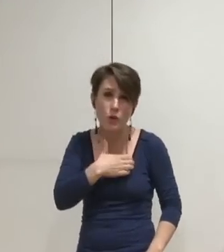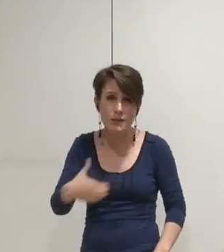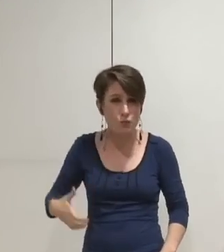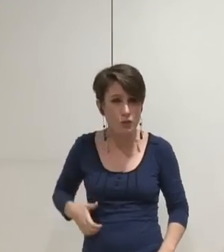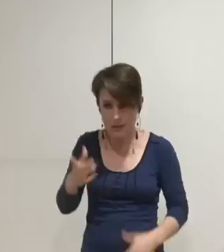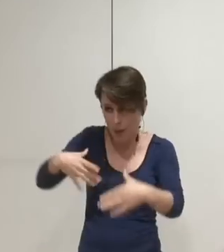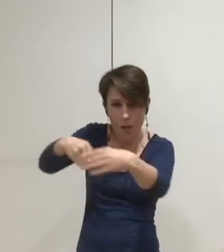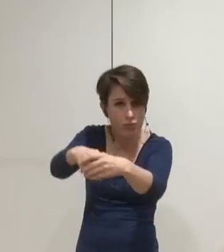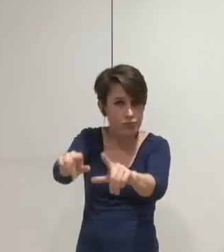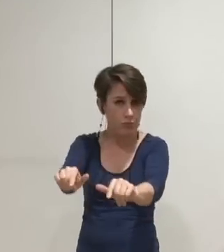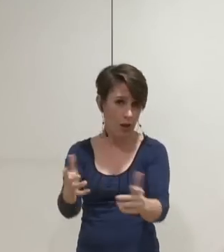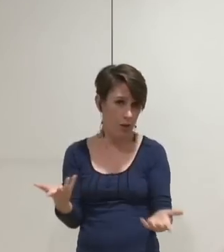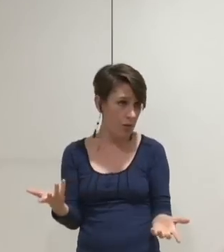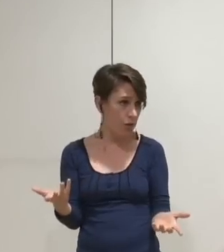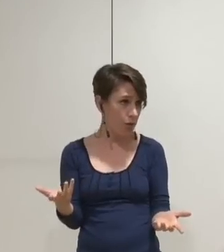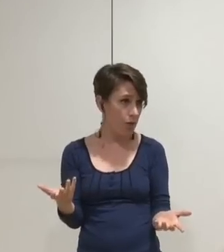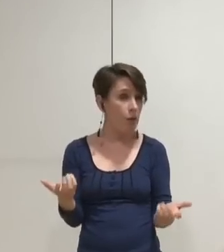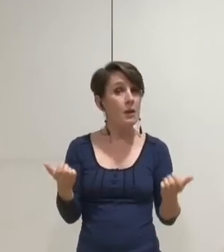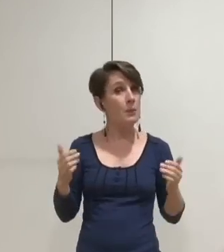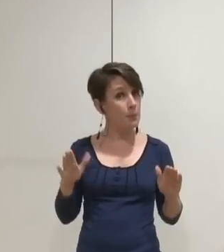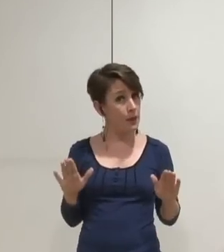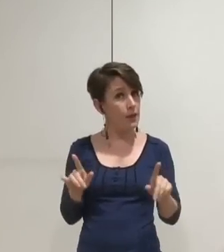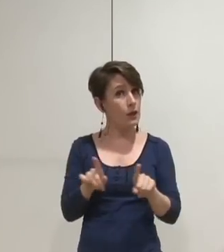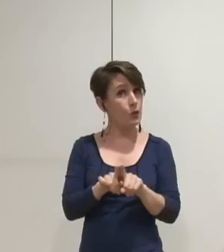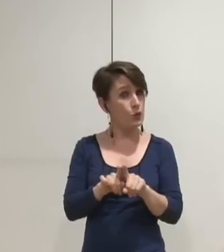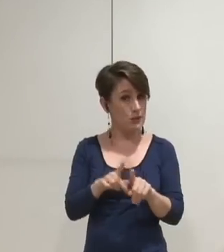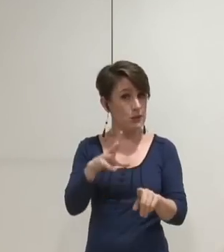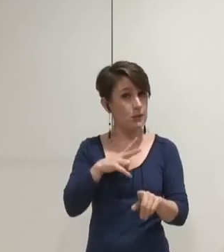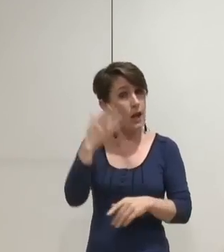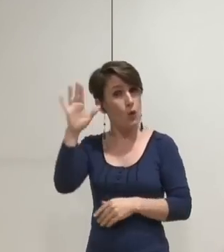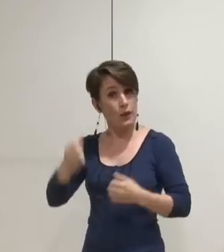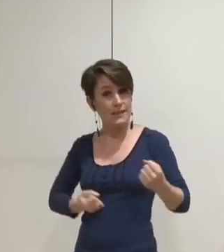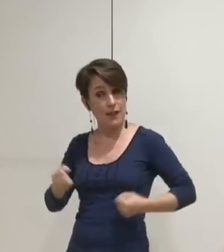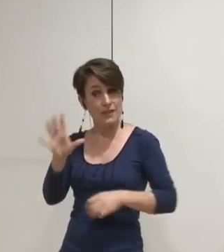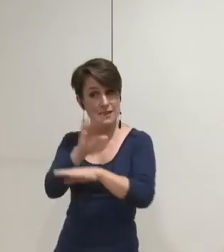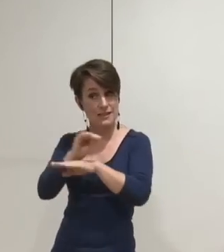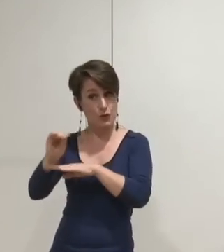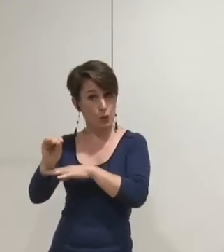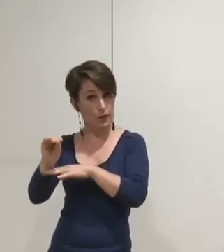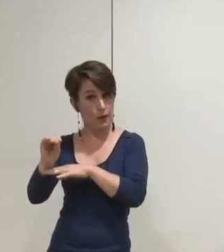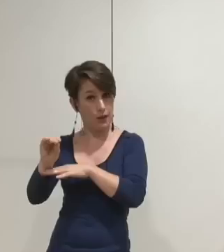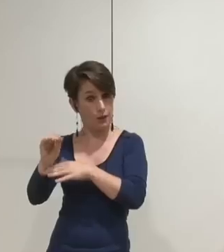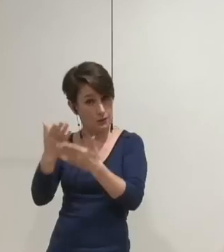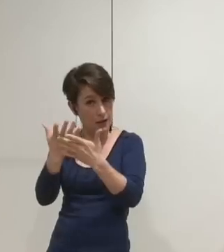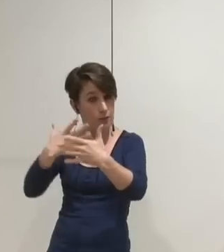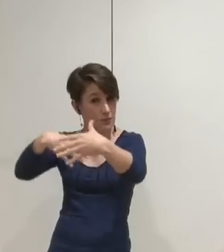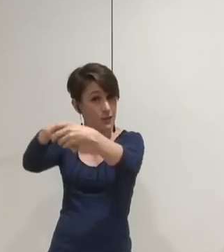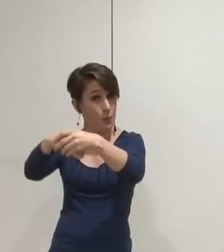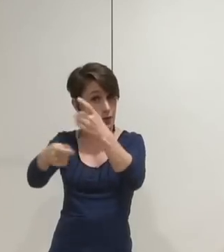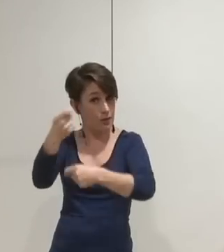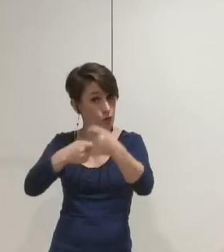concerné par cet événement mais il y a aussi un service de séc qui est le service de sécurité qui fait partie du du marché de de la ville de